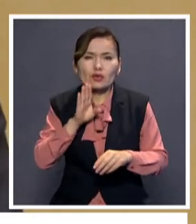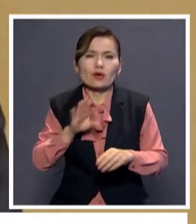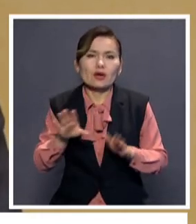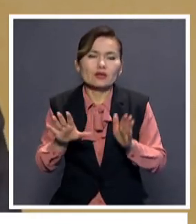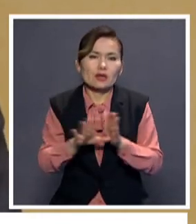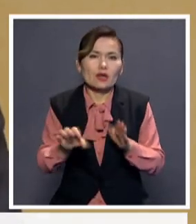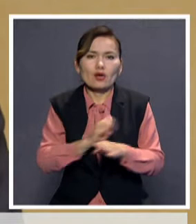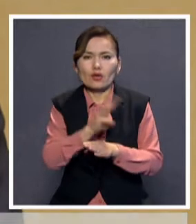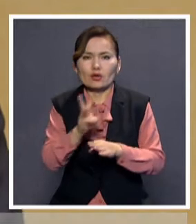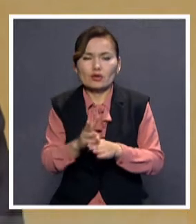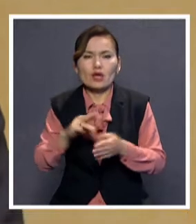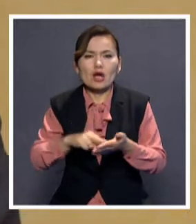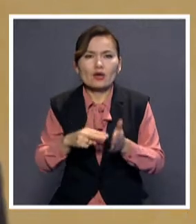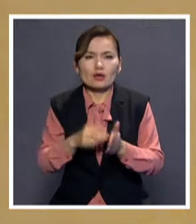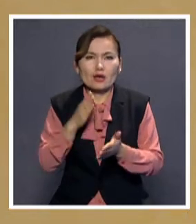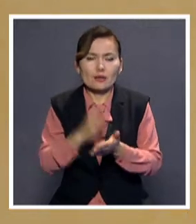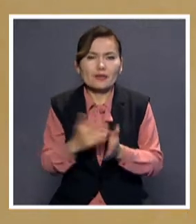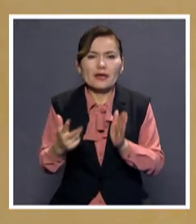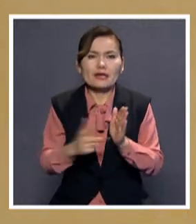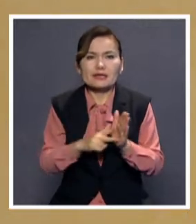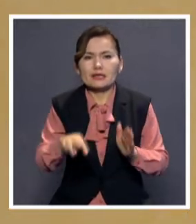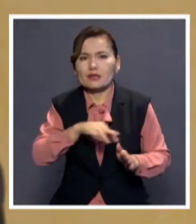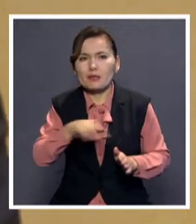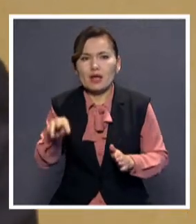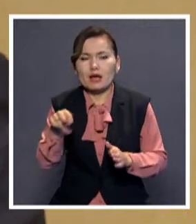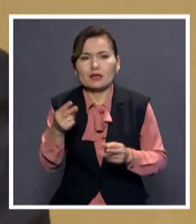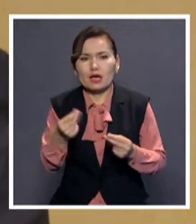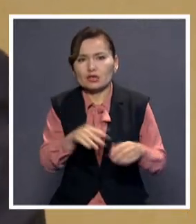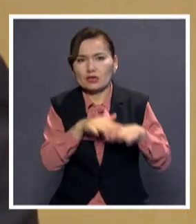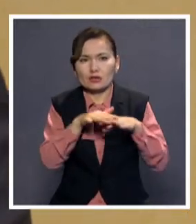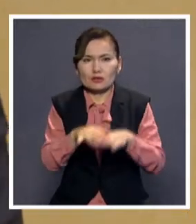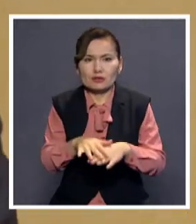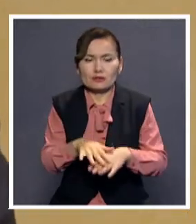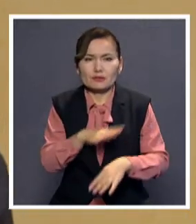жоспарланған. Жоба құны 8 миллиард теңгеге бағаланған.